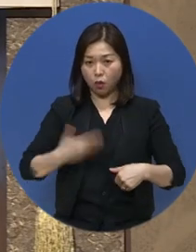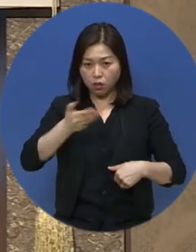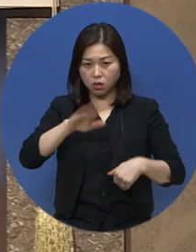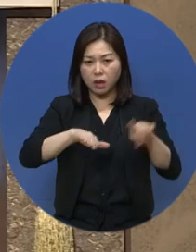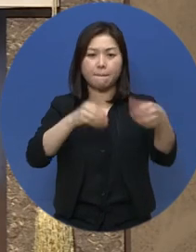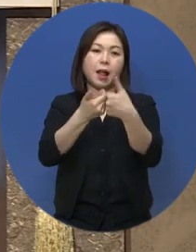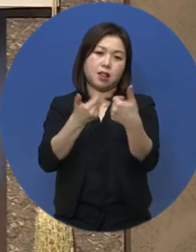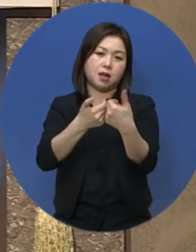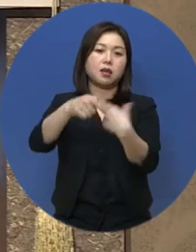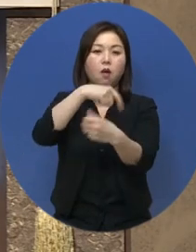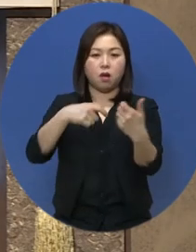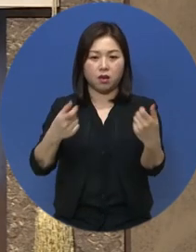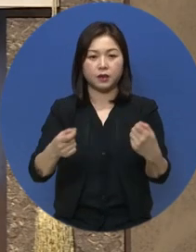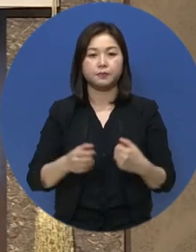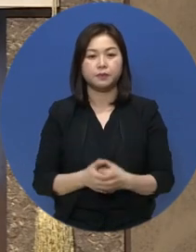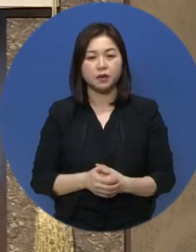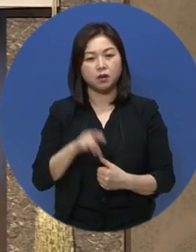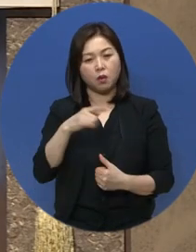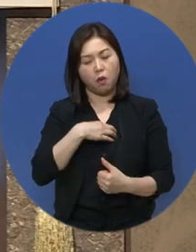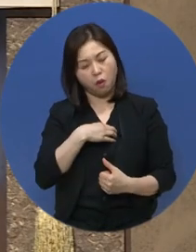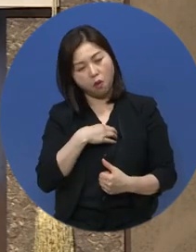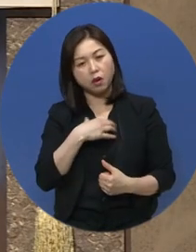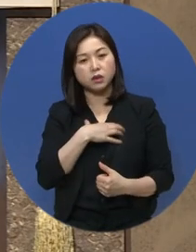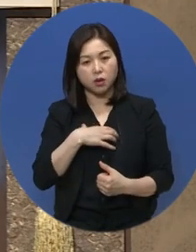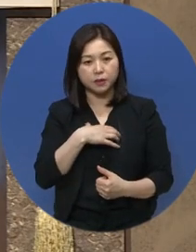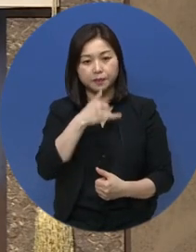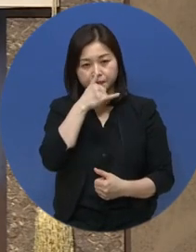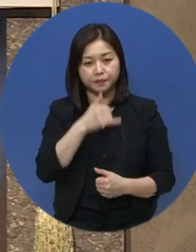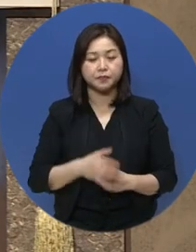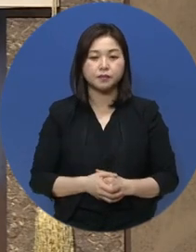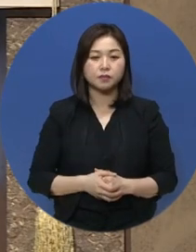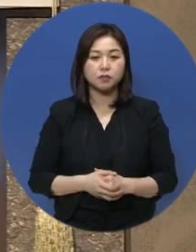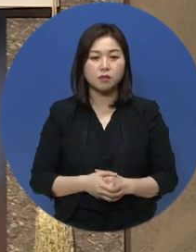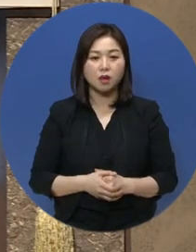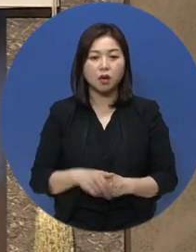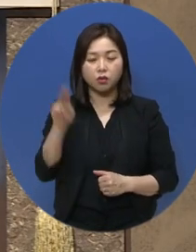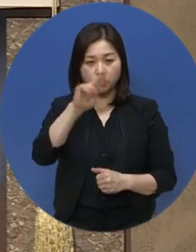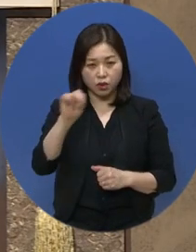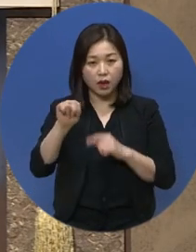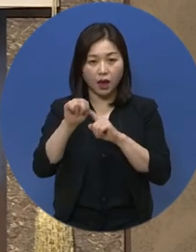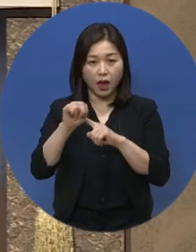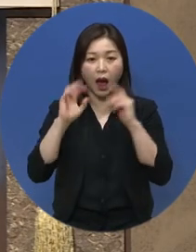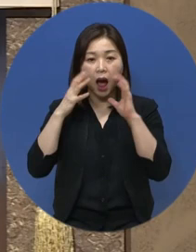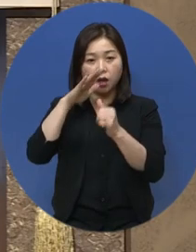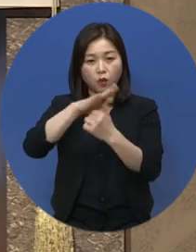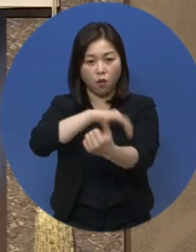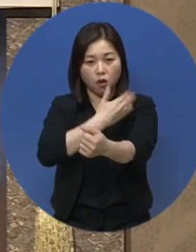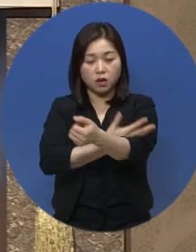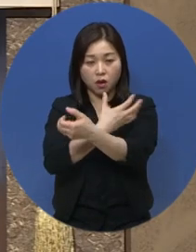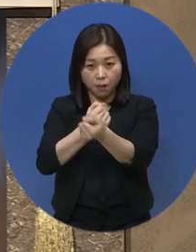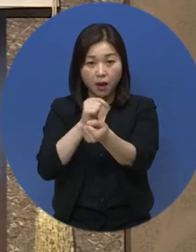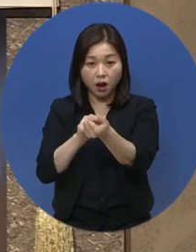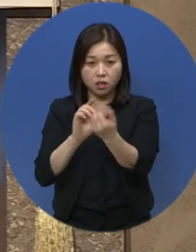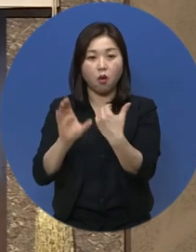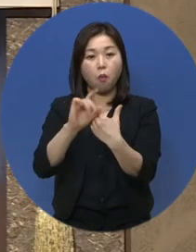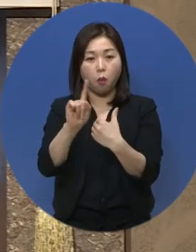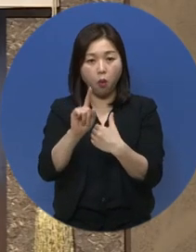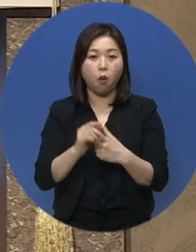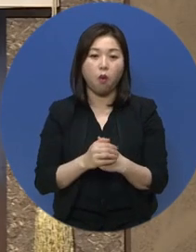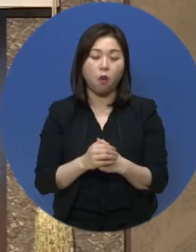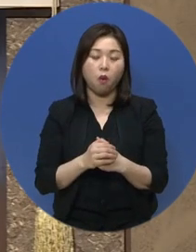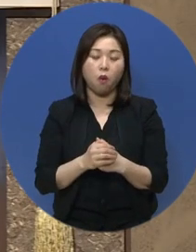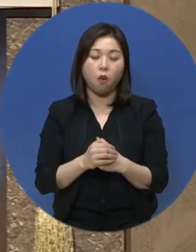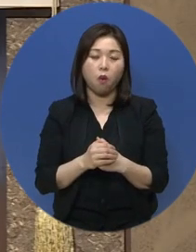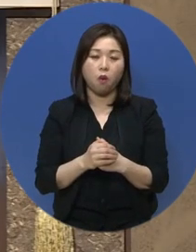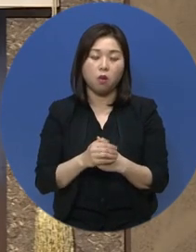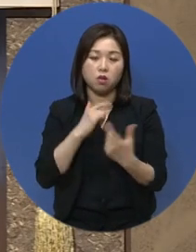거죠. 네, 저희도 되게 우려하고 있고요. 예. 이제 유엔의 그 아동권리 협약뿐만 아니라 저는 이거보다 더 큰